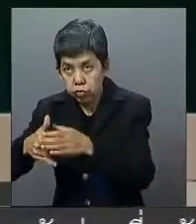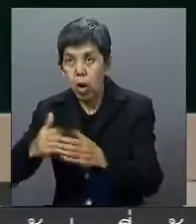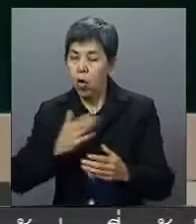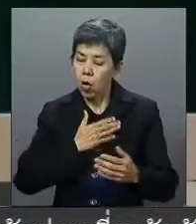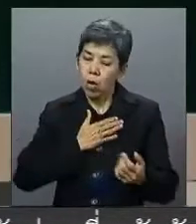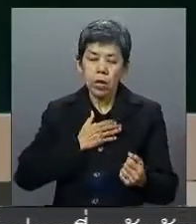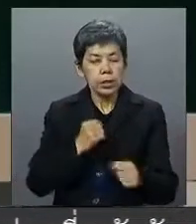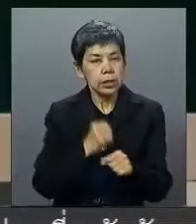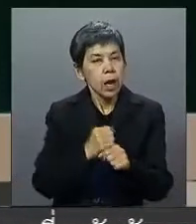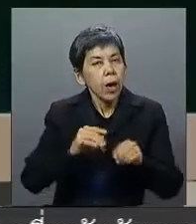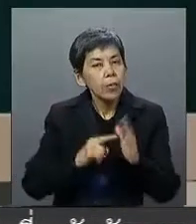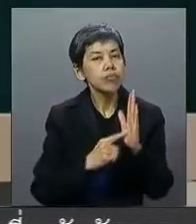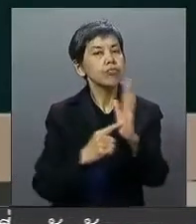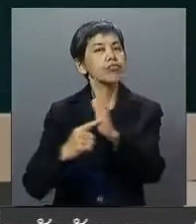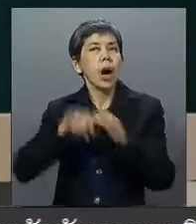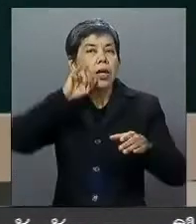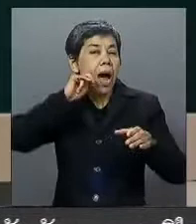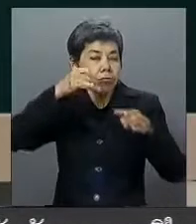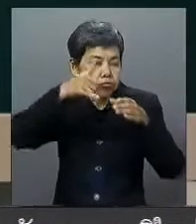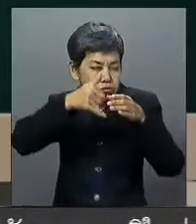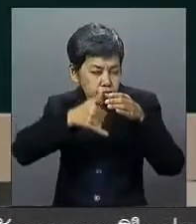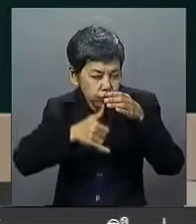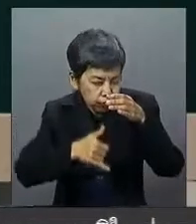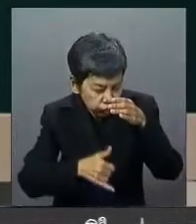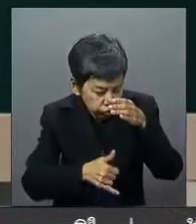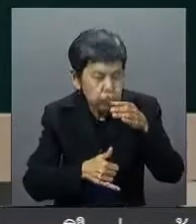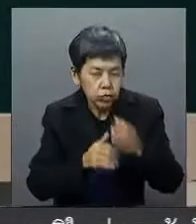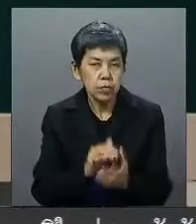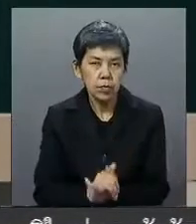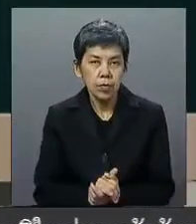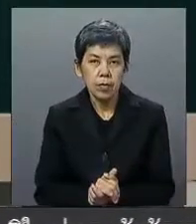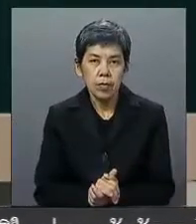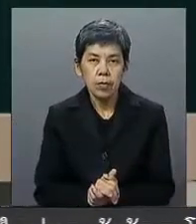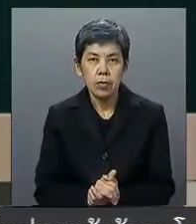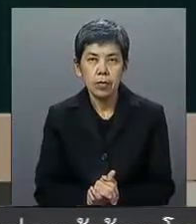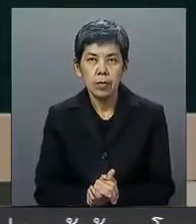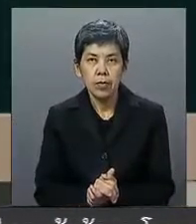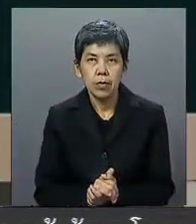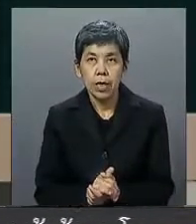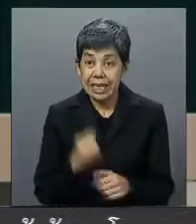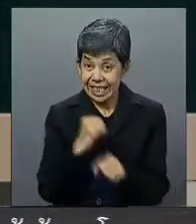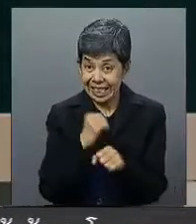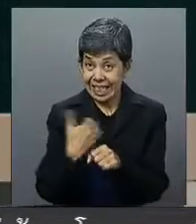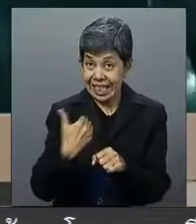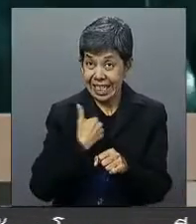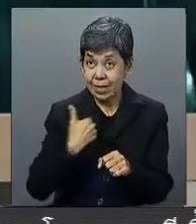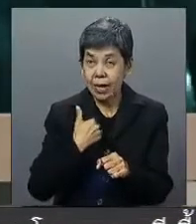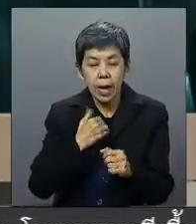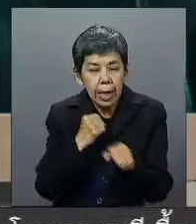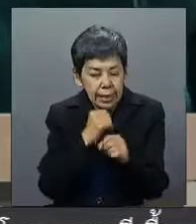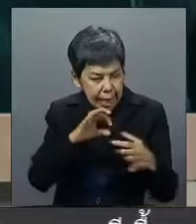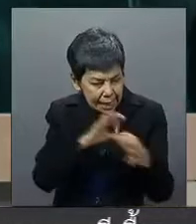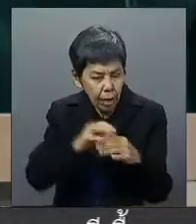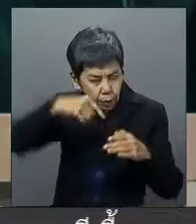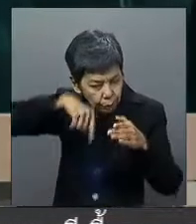พื่อเตรียมเปิดการแสดงใต้น้ำภายใต้ชื่อว่าอะควาโซนิกค่ะเครื่องดนตรีที่ใช้นะคะผ่านการดัดแปลงเพื่อให้เล่น